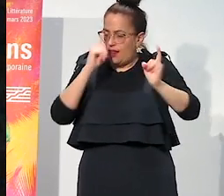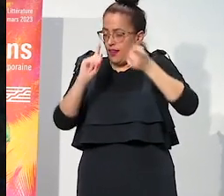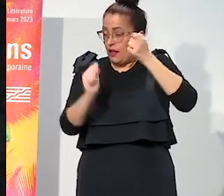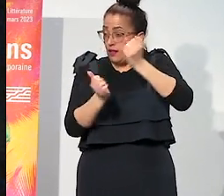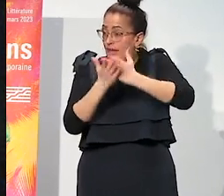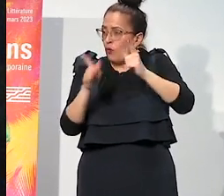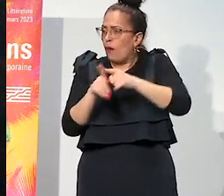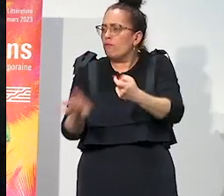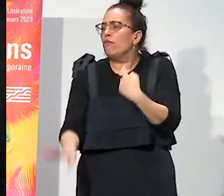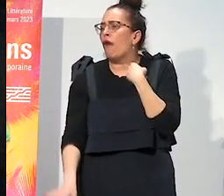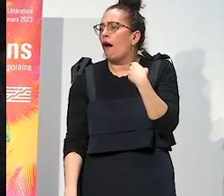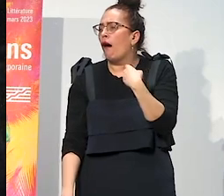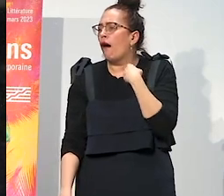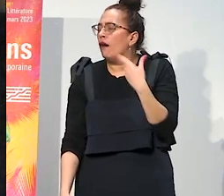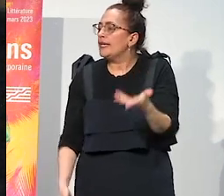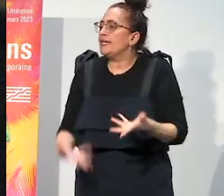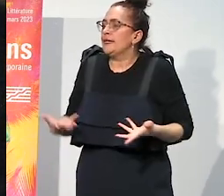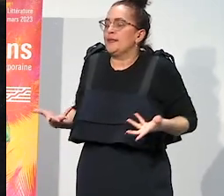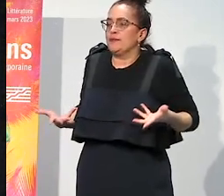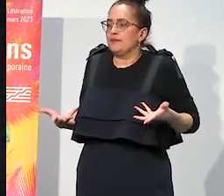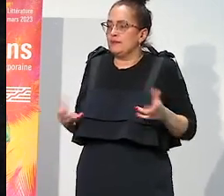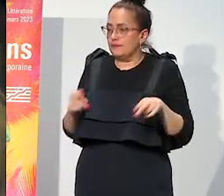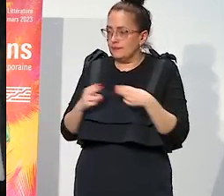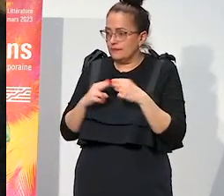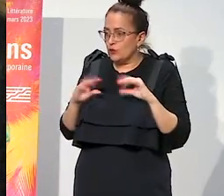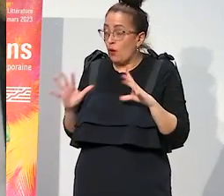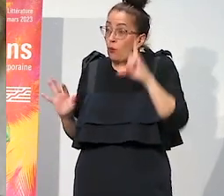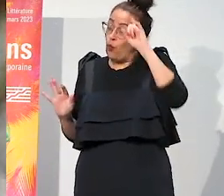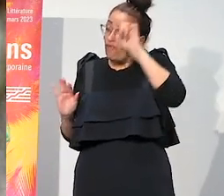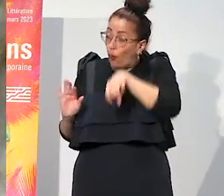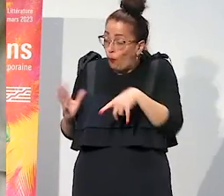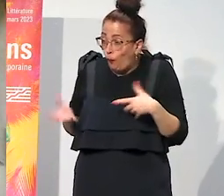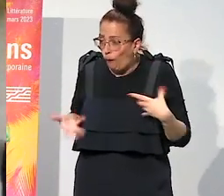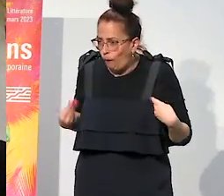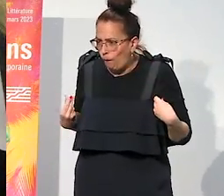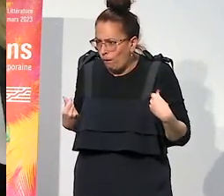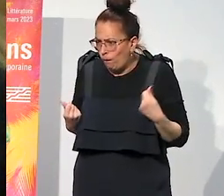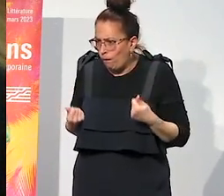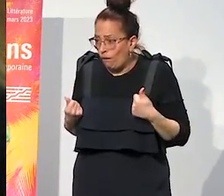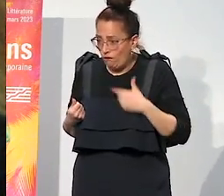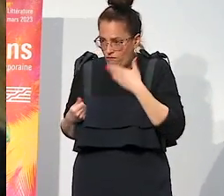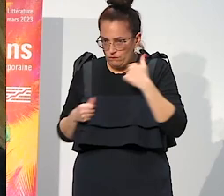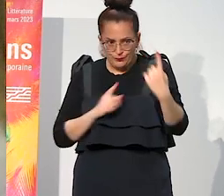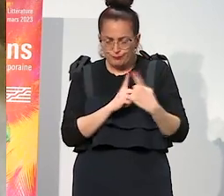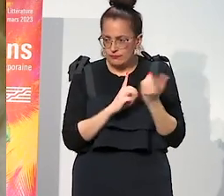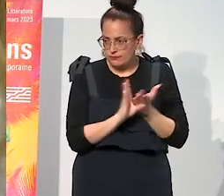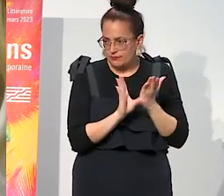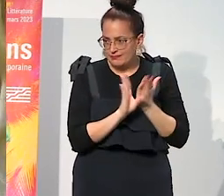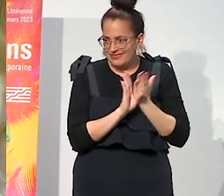voilà. Mais c'est très difficile de vous dire pourquoi. Il faudrait que j'en parle à des psys, je sais